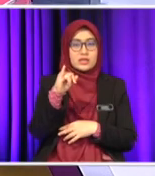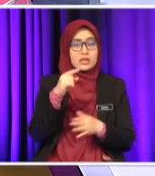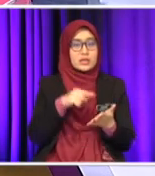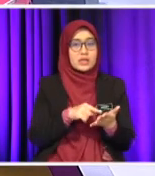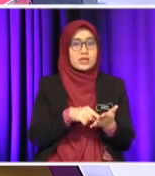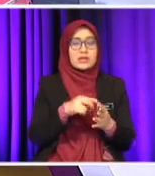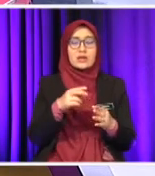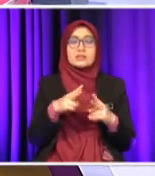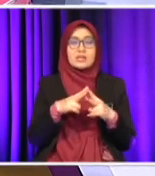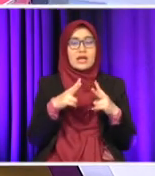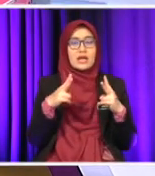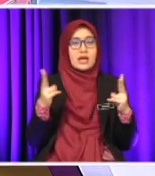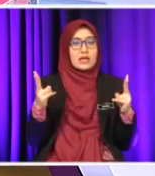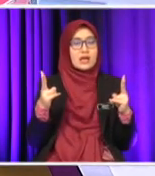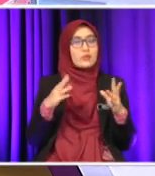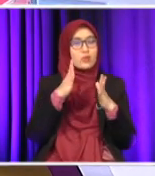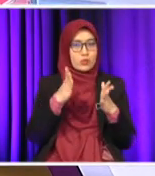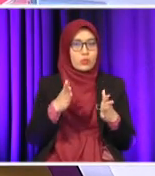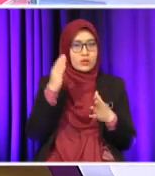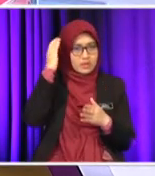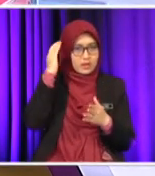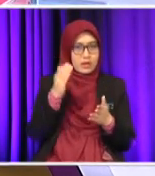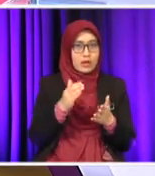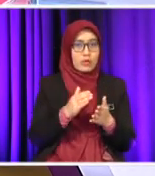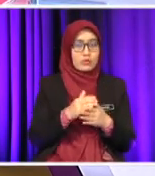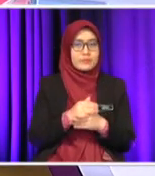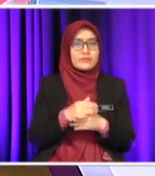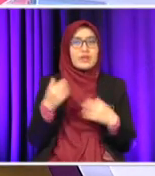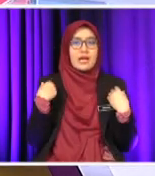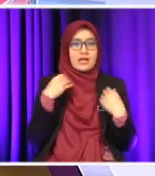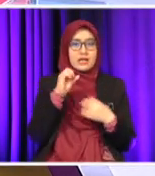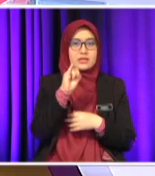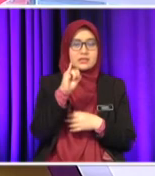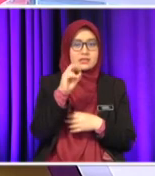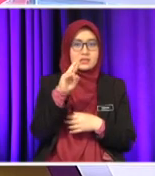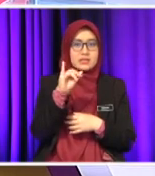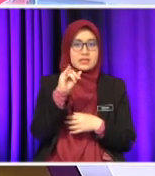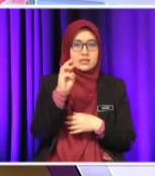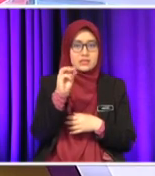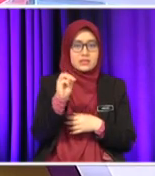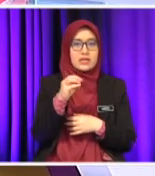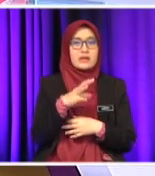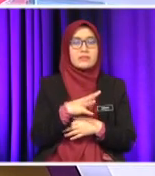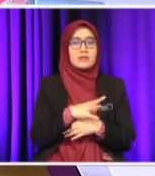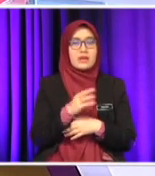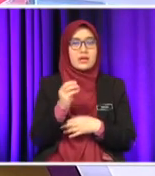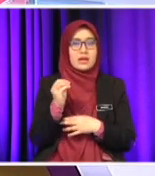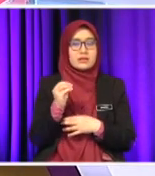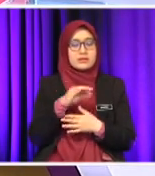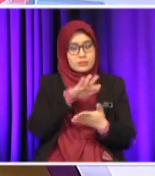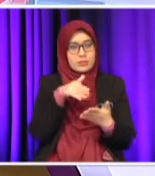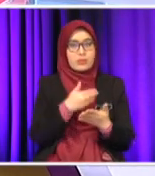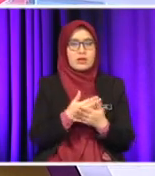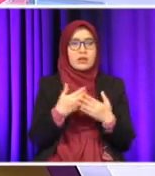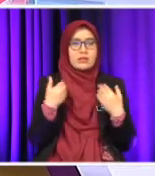cukup terkenal lah Nampak tak ada tanda di sini ada energi CV ada BBM lagi apa Lagi mau